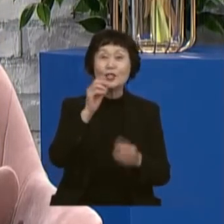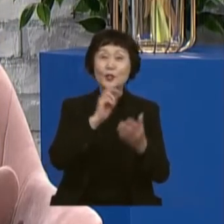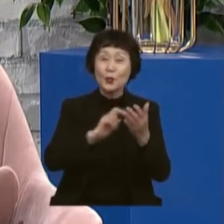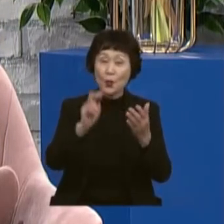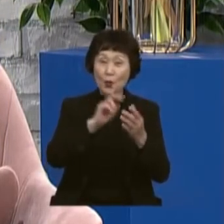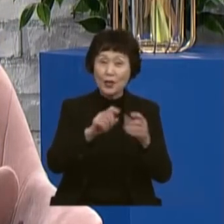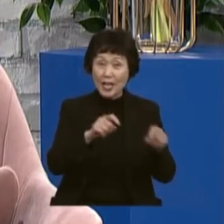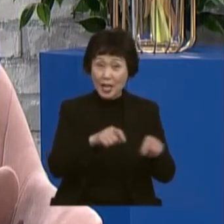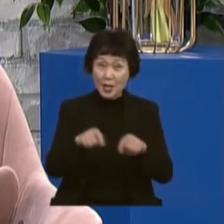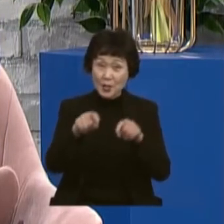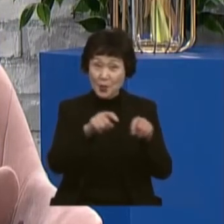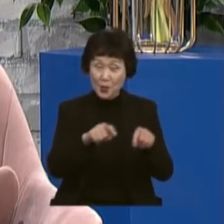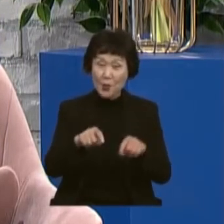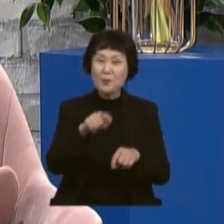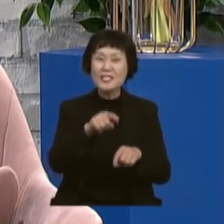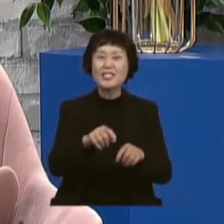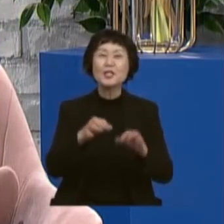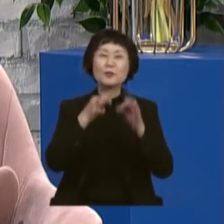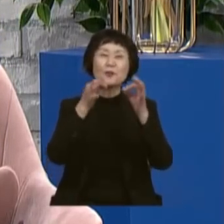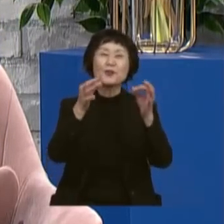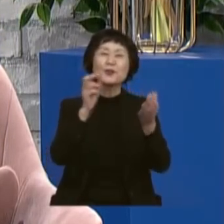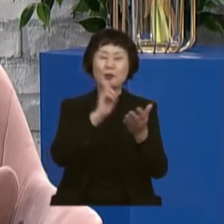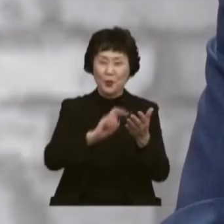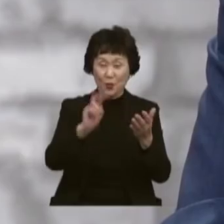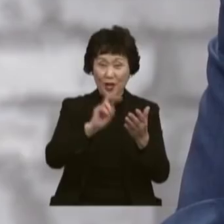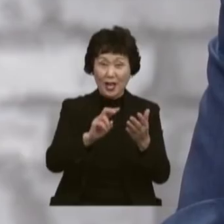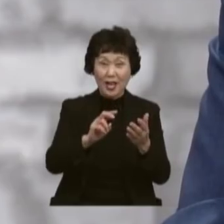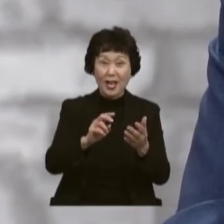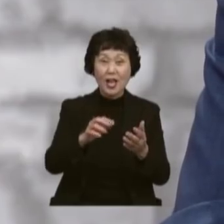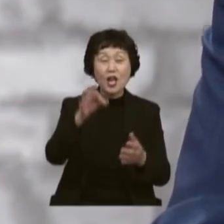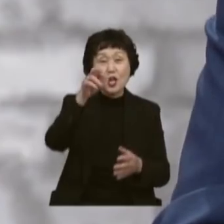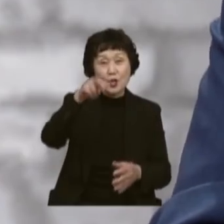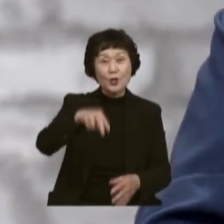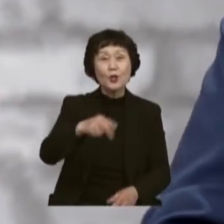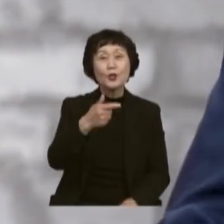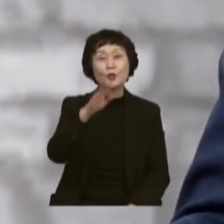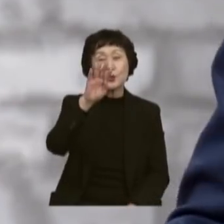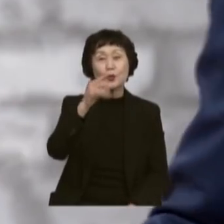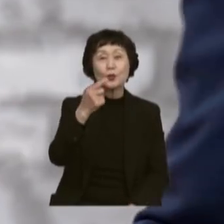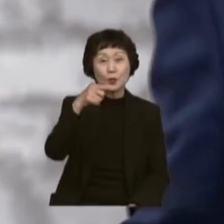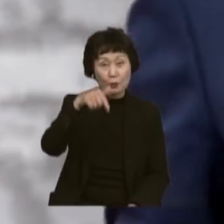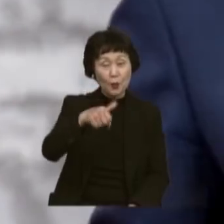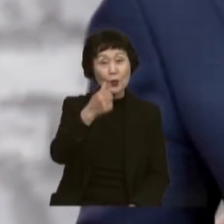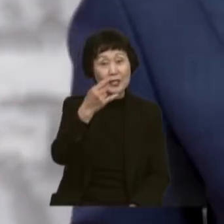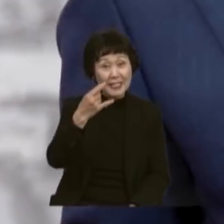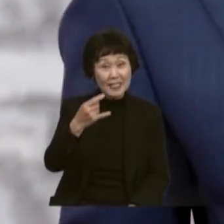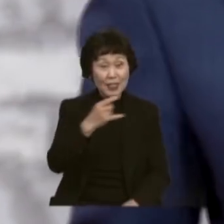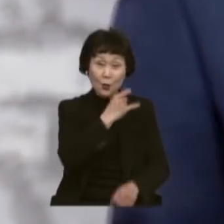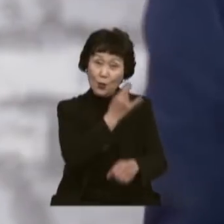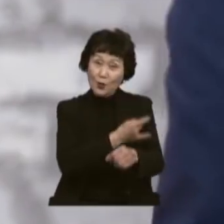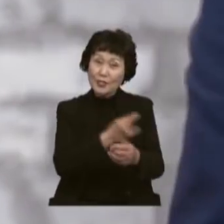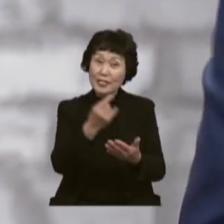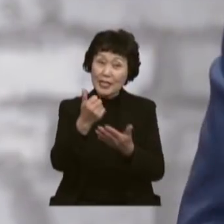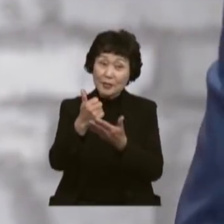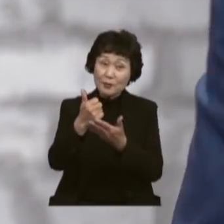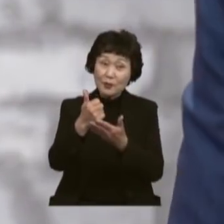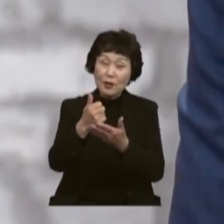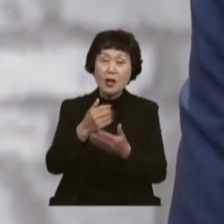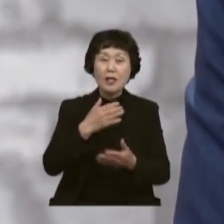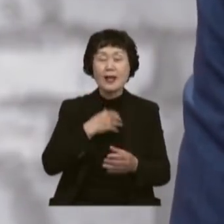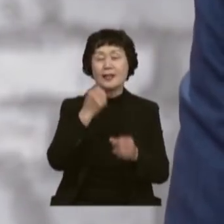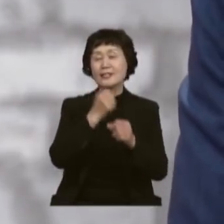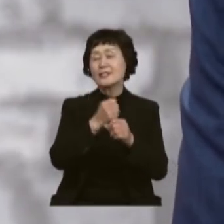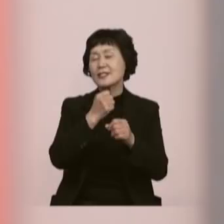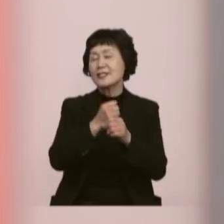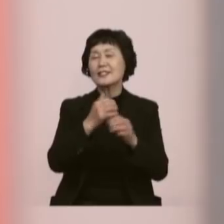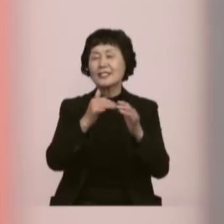이 곡이었거든요. 그때 윤복희 권사님도 나를 치우시리가 하나님. 그리고선 제가 이제 제